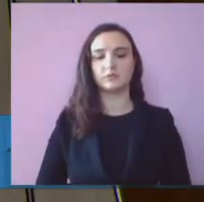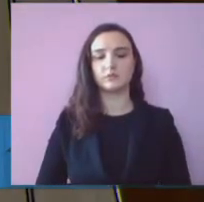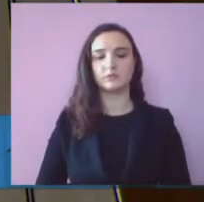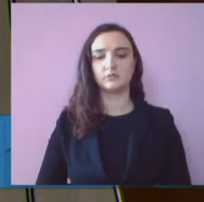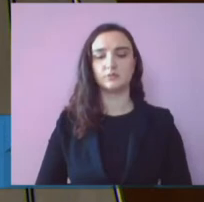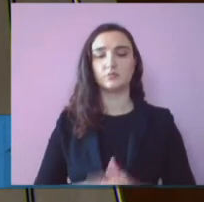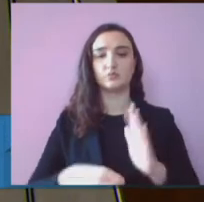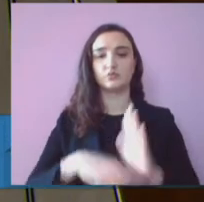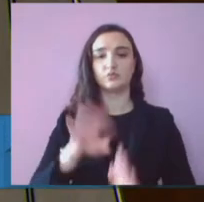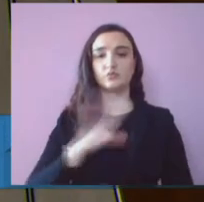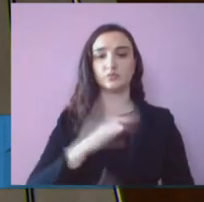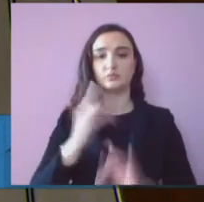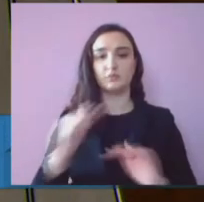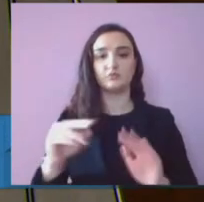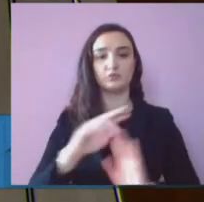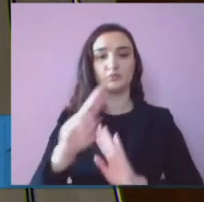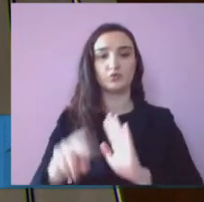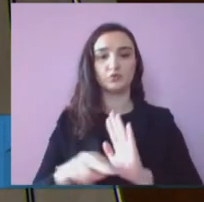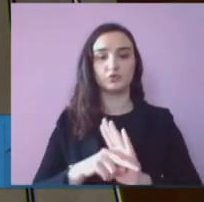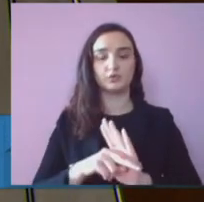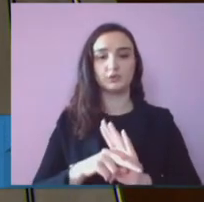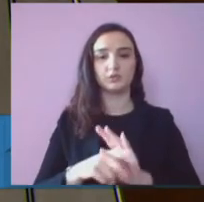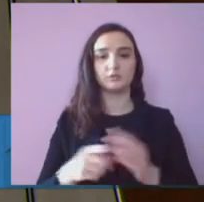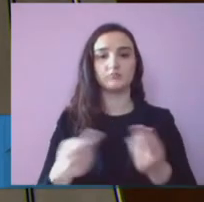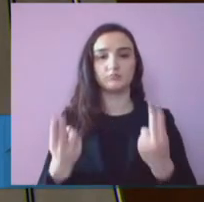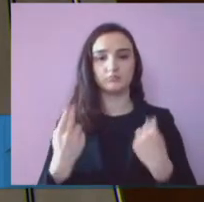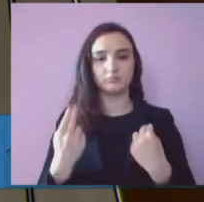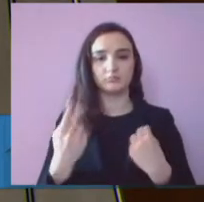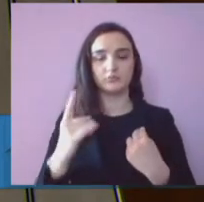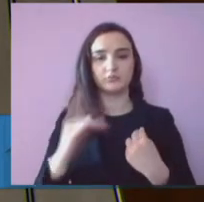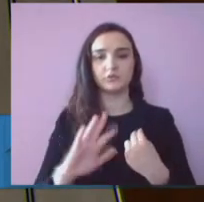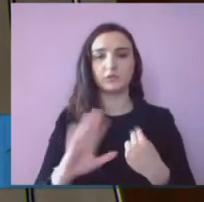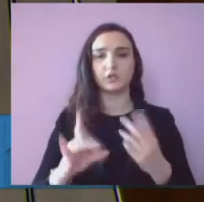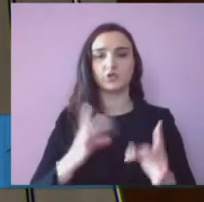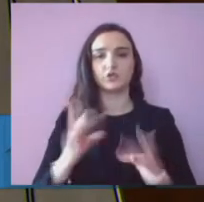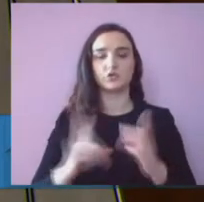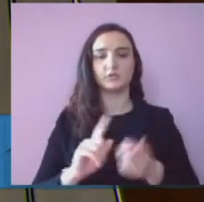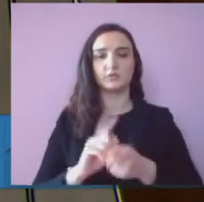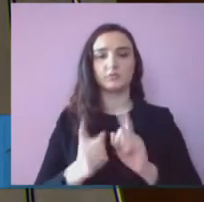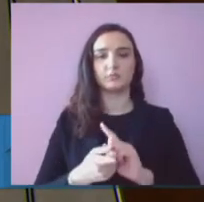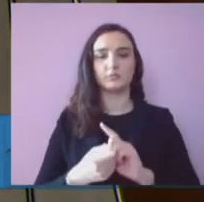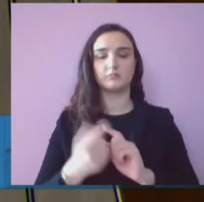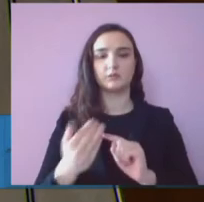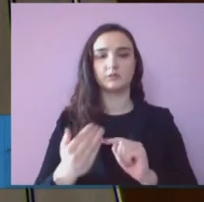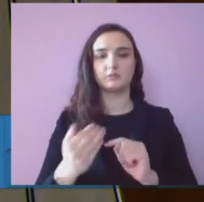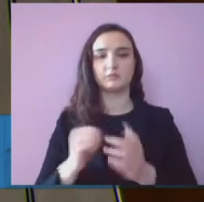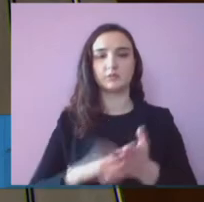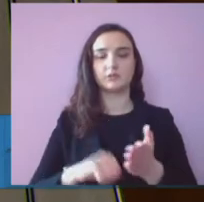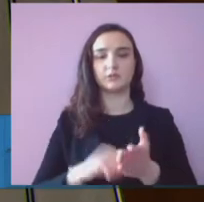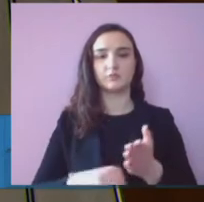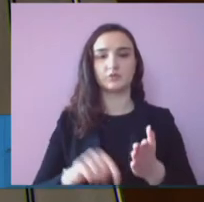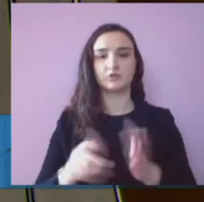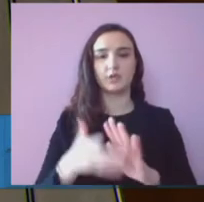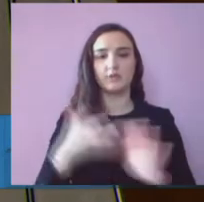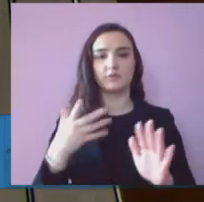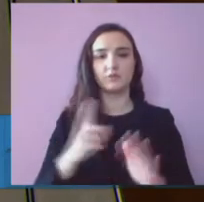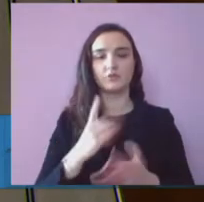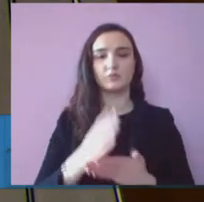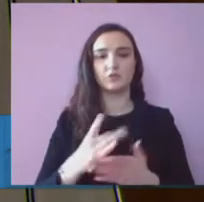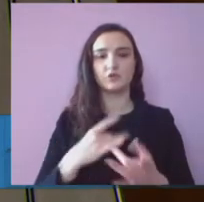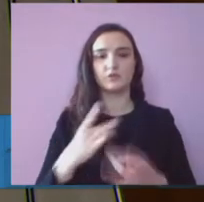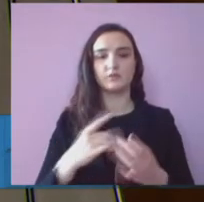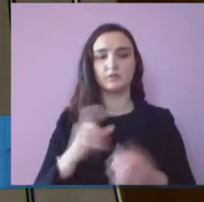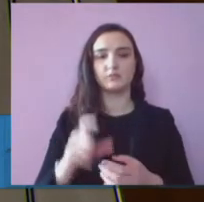იყოს ბავშვი მორჩილი, დამყოლი და არა ჭირვეული ბავშვი და მის მიზეზებში გავერკვიოთ, რატომ არის ჭირვეული.